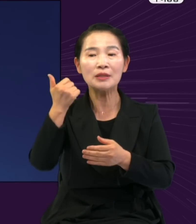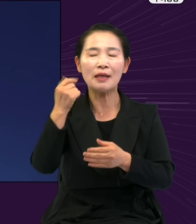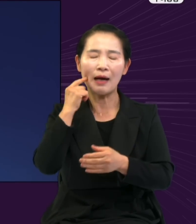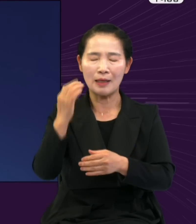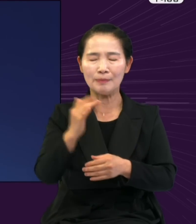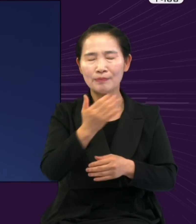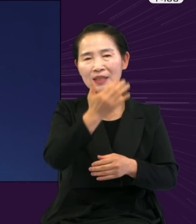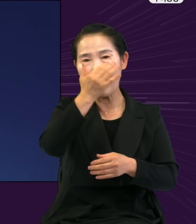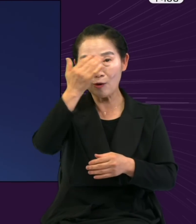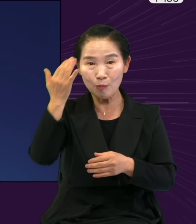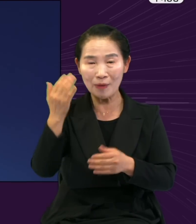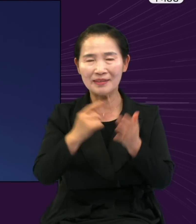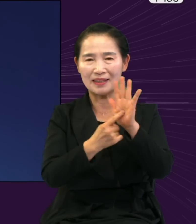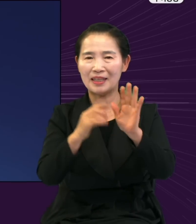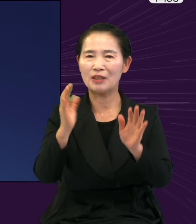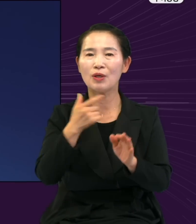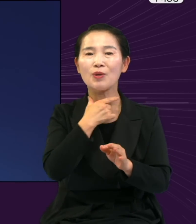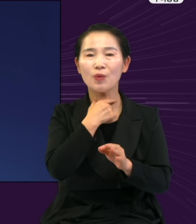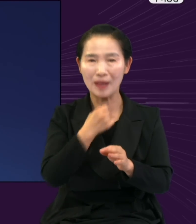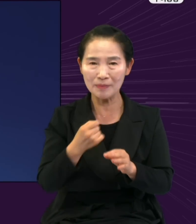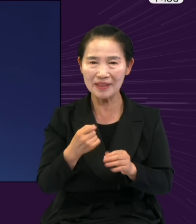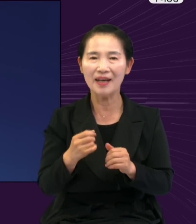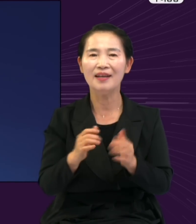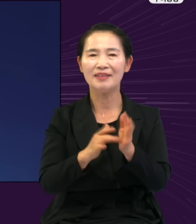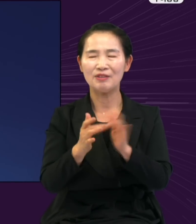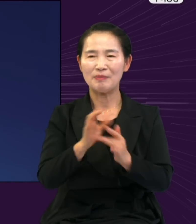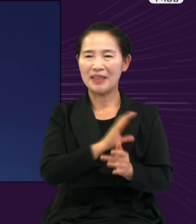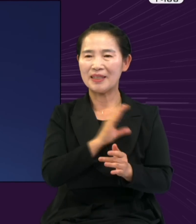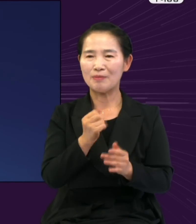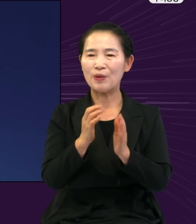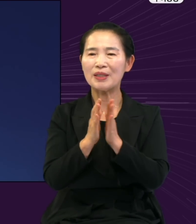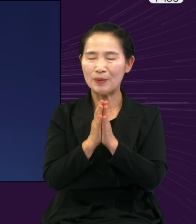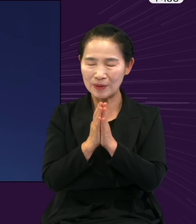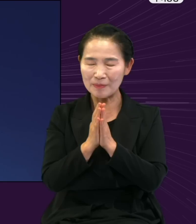소망합니다. 예수님의 이름으로 기도합니다. 아멘.